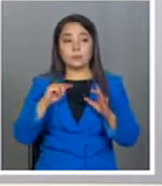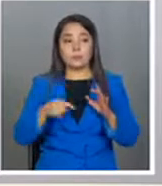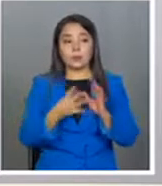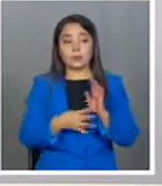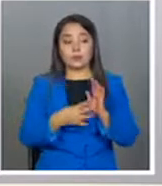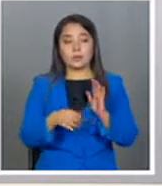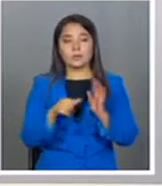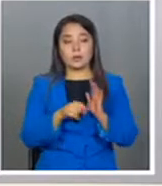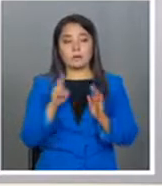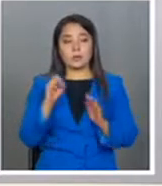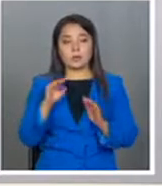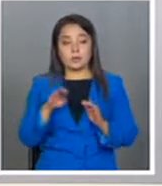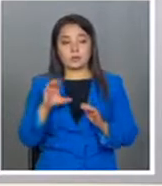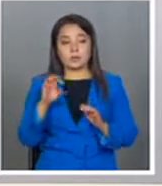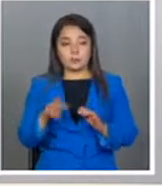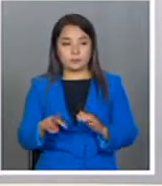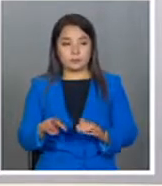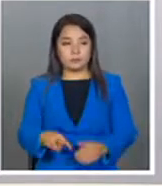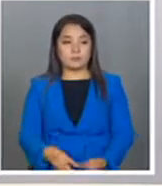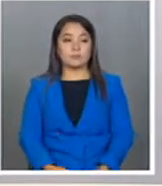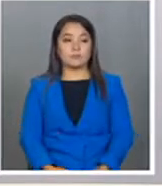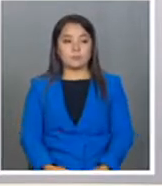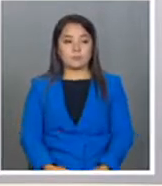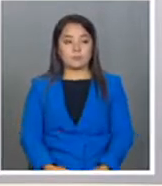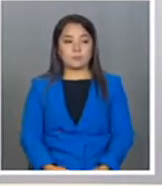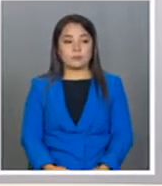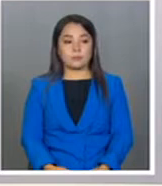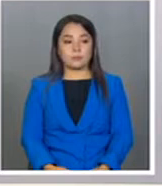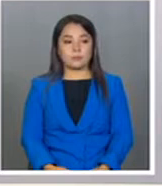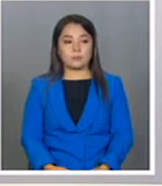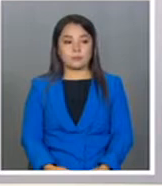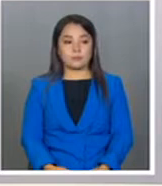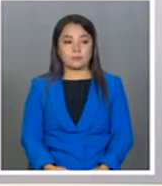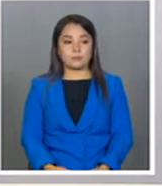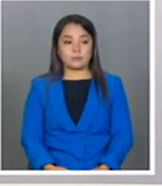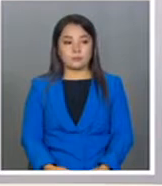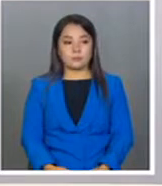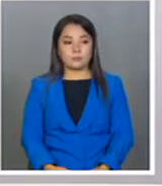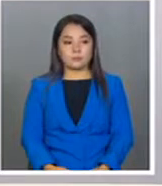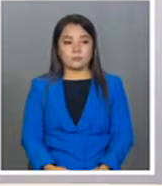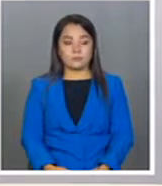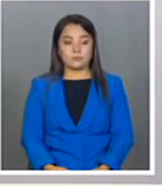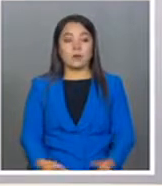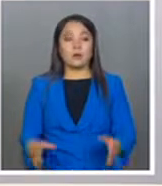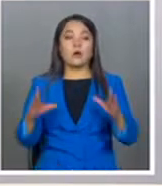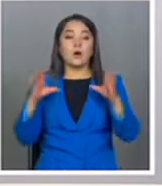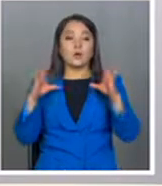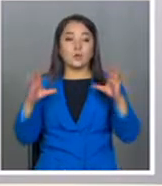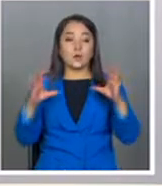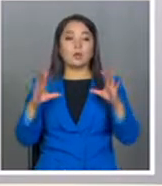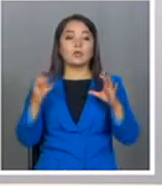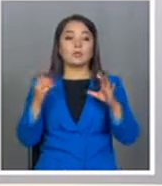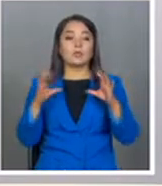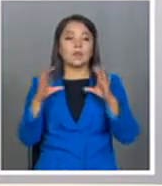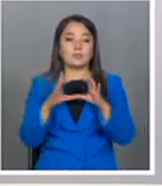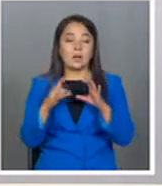200.196 квадрат сантиметр екен. Енді сақинаның ауданын табу үшін біз үлкен дөңгелектің ауданынан азайту керек кіші